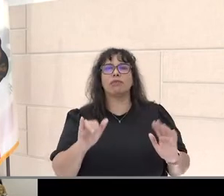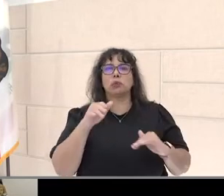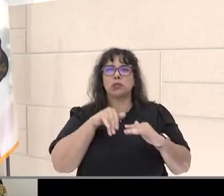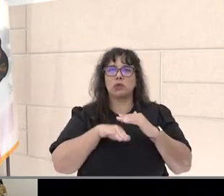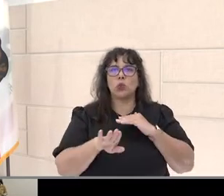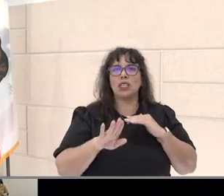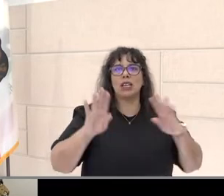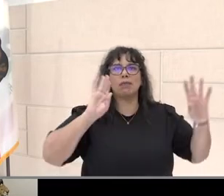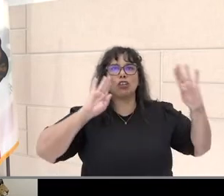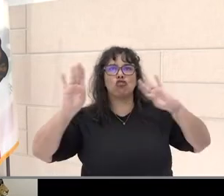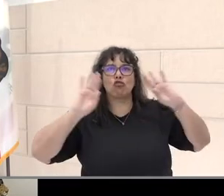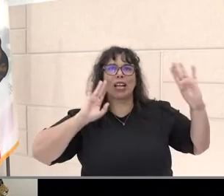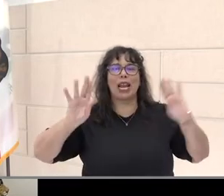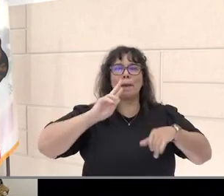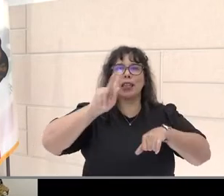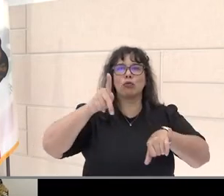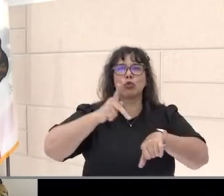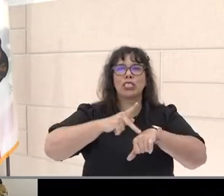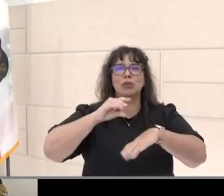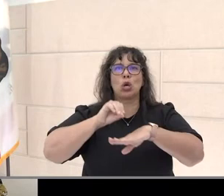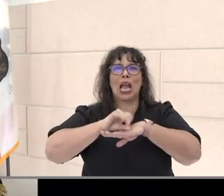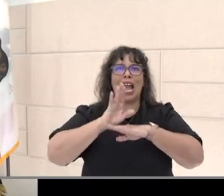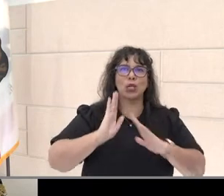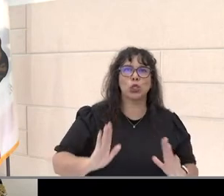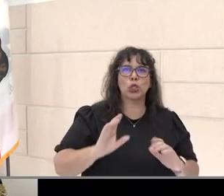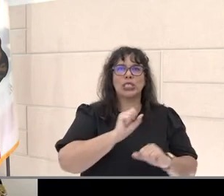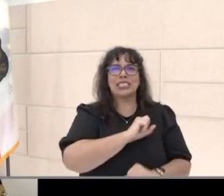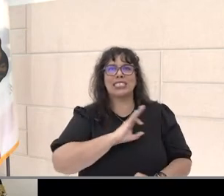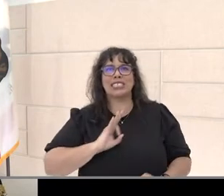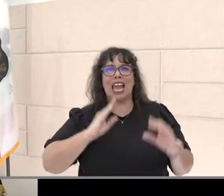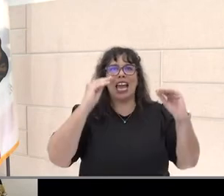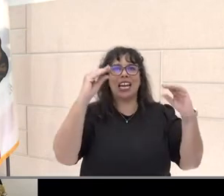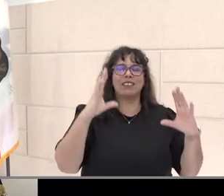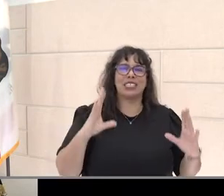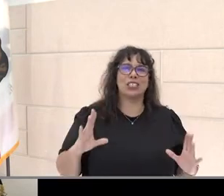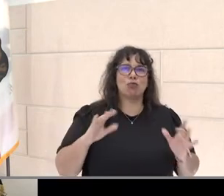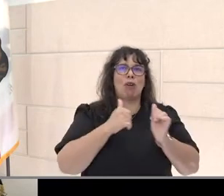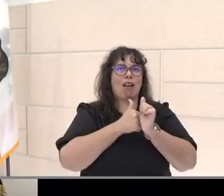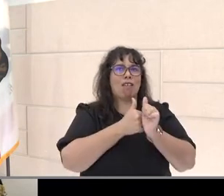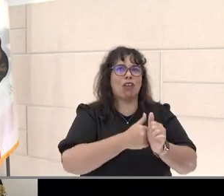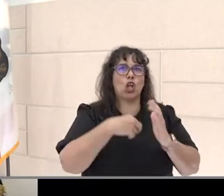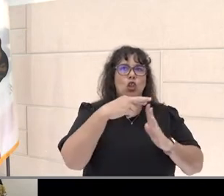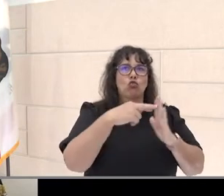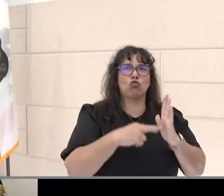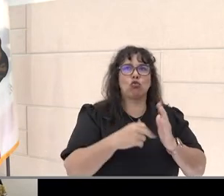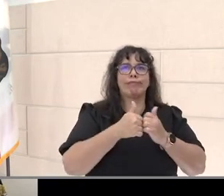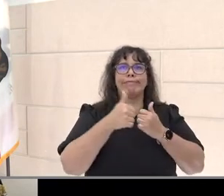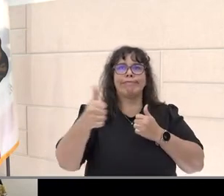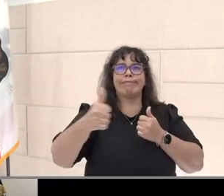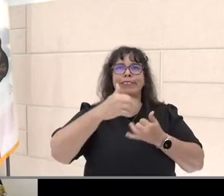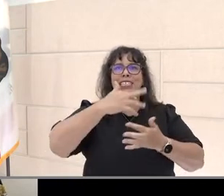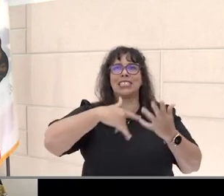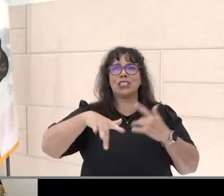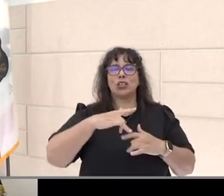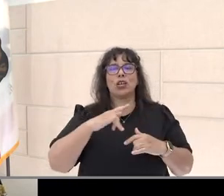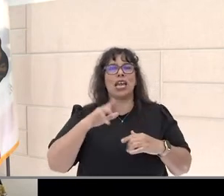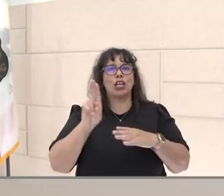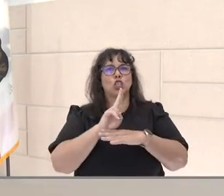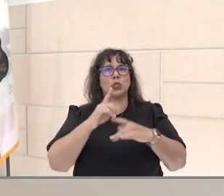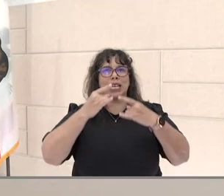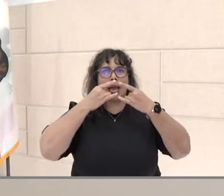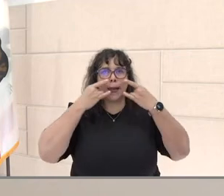ហើយបន្តទៅទៀតយើងមាននាយកសាលាអ្នកផ្ដល់ឱវាទគ្រូបង្រៀននិងបុគ្គលិកផ្សេងៗទៀតធ្វើការទទួលស្វាគមន៍